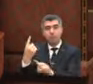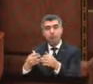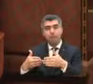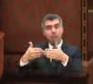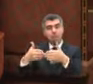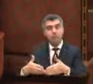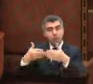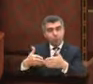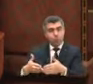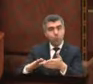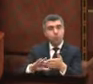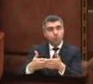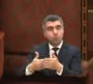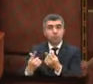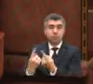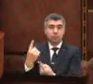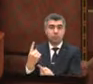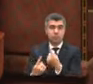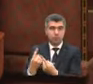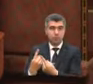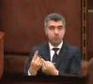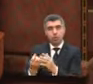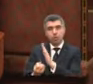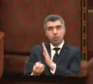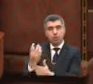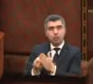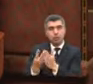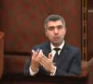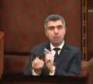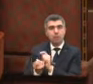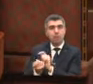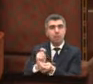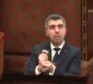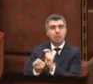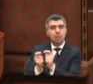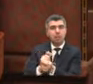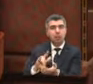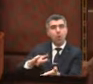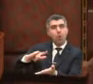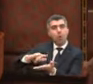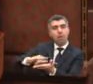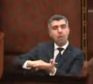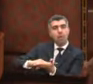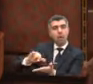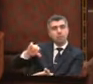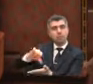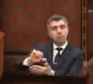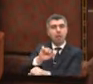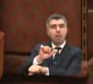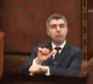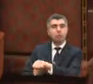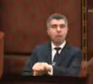عطات نتائج اللي هي جد مهمه، وتجديد واحد الاتفاقيه اللي عملنا مع الاخوان في الحسيمه مع الصندوق الوطني للضمان الاجتماعي باش